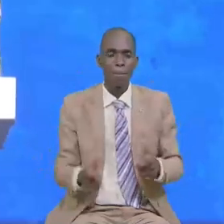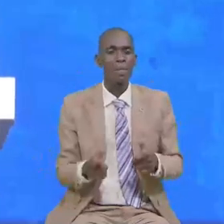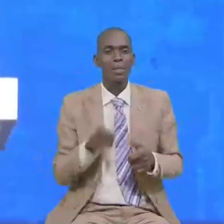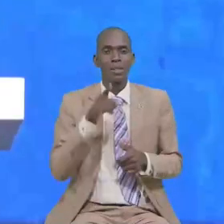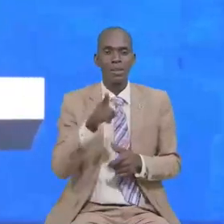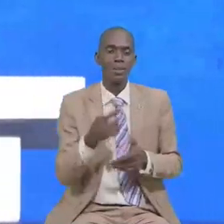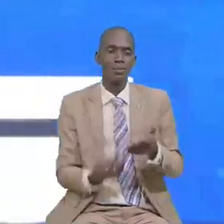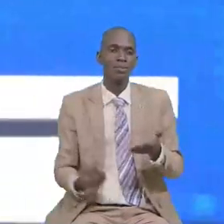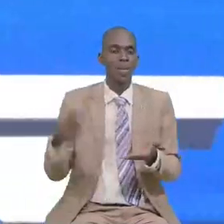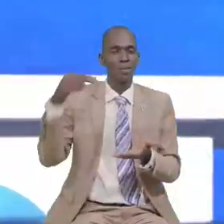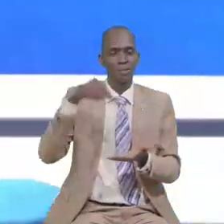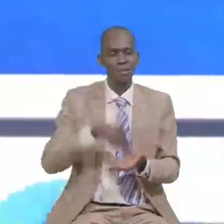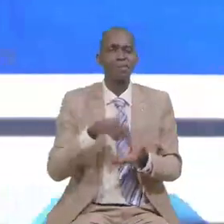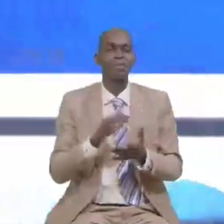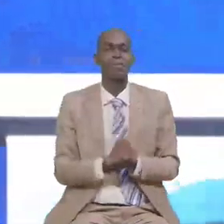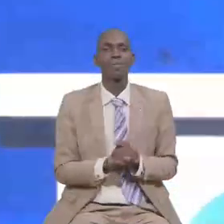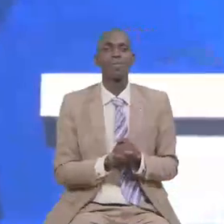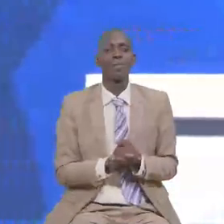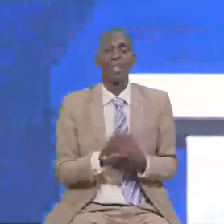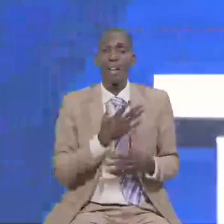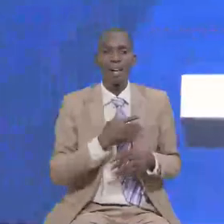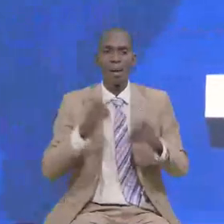Et à l'instant, il se leva.